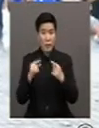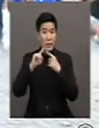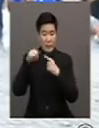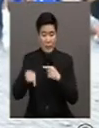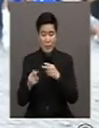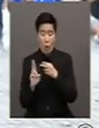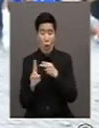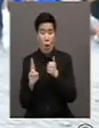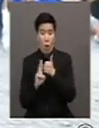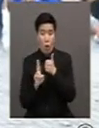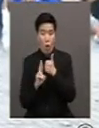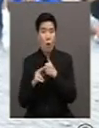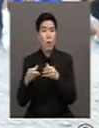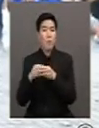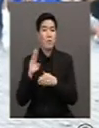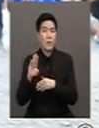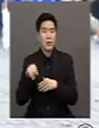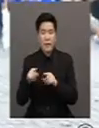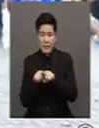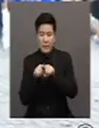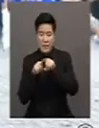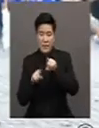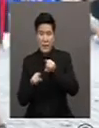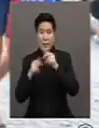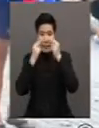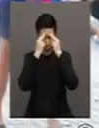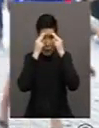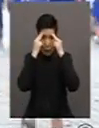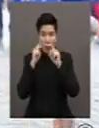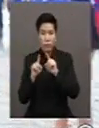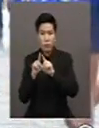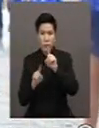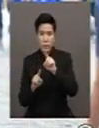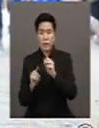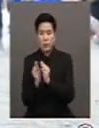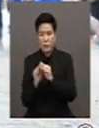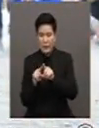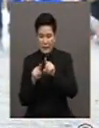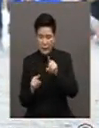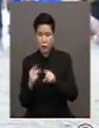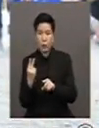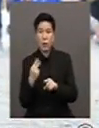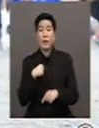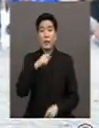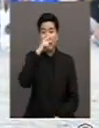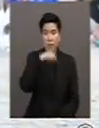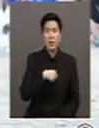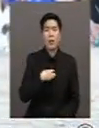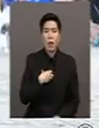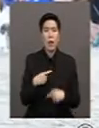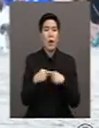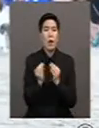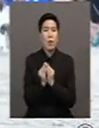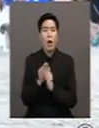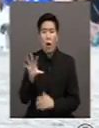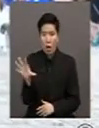อยู่รองจ่าฝูงของกลุ่ม B นะครับแล้วคะแนนเนี่ยตามหลังซาอุดิอาระเบียที่เป็นจ่าฝูงอยู่เพียงแค่2คะแนนเท่านั้นส่วนไทยของเรานะครับก็ต้องการคะแน